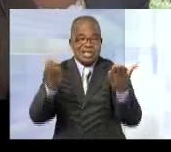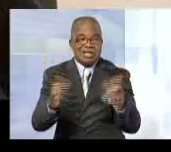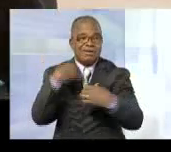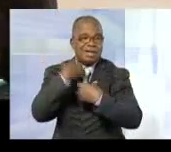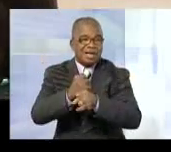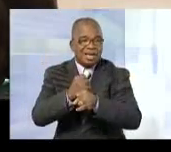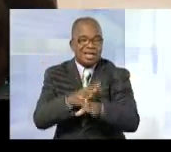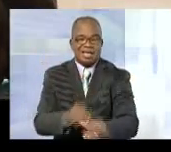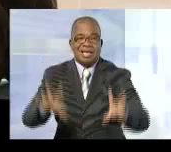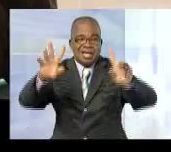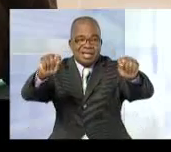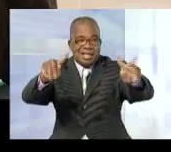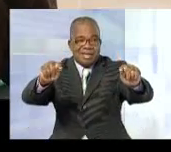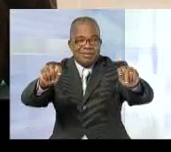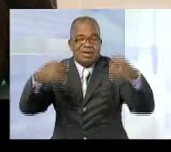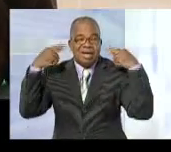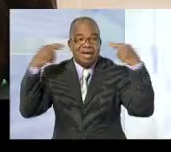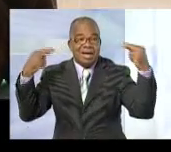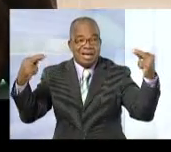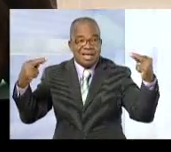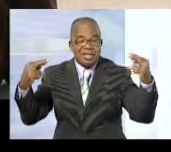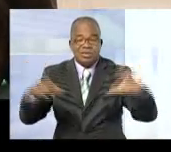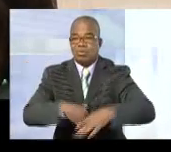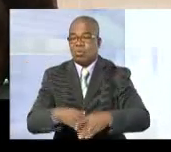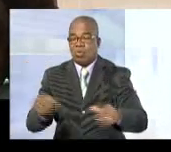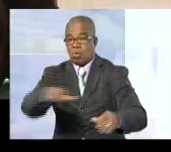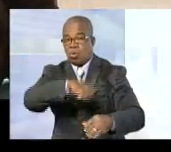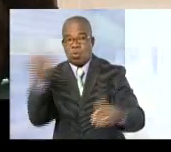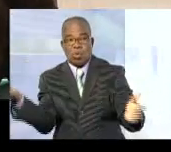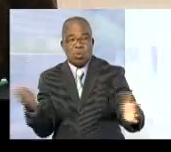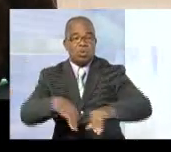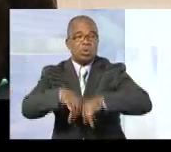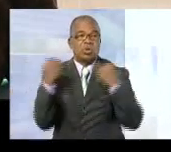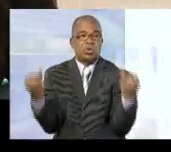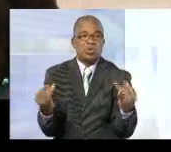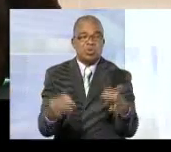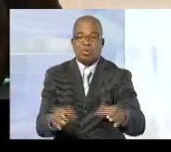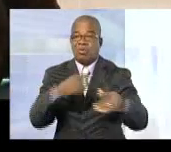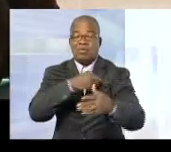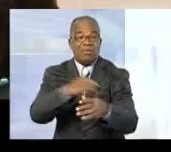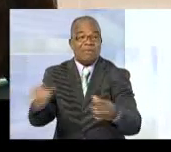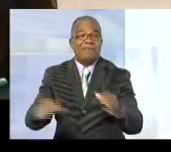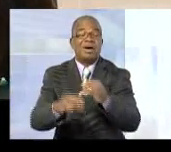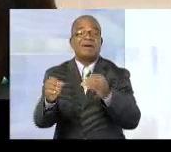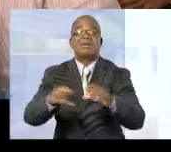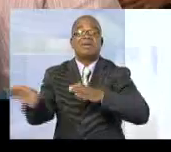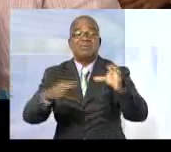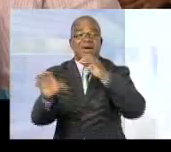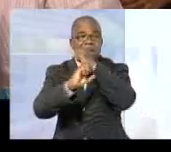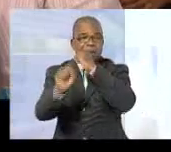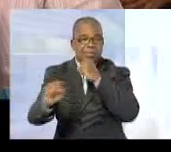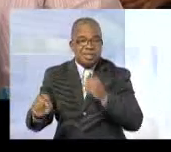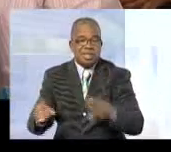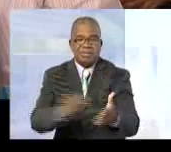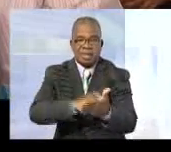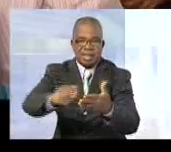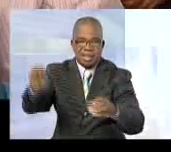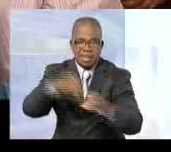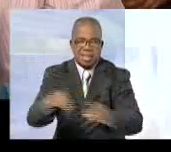devons également établir ensemble un calendrier rigoureux pour les différents schémas à entreprendre dans cette libéralisation. Au